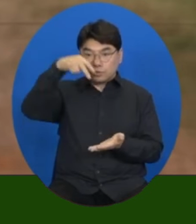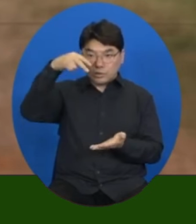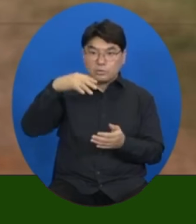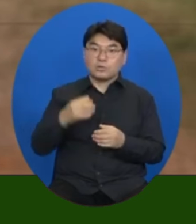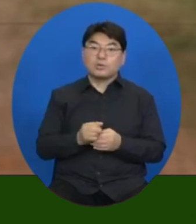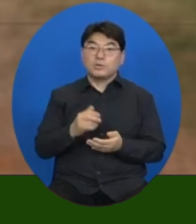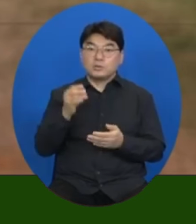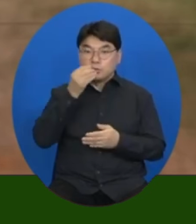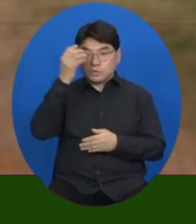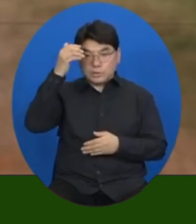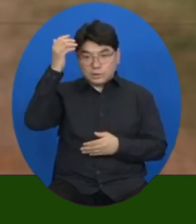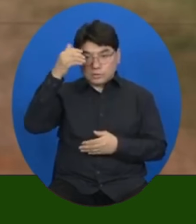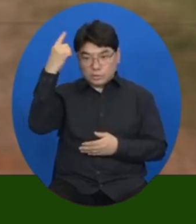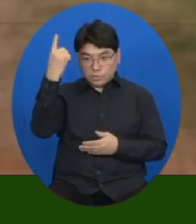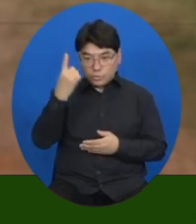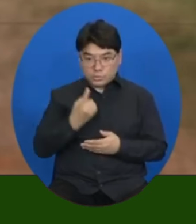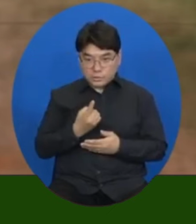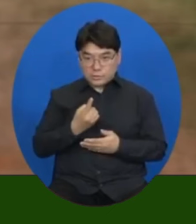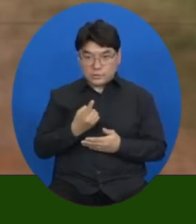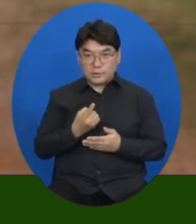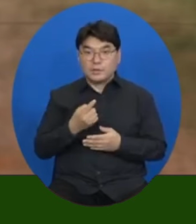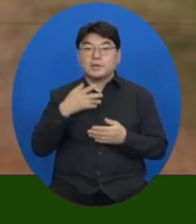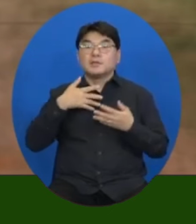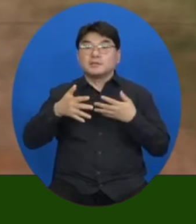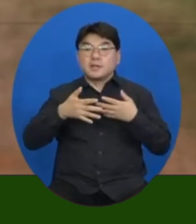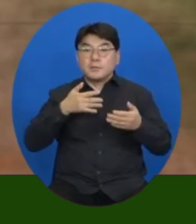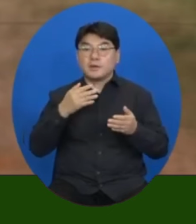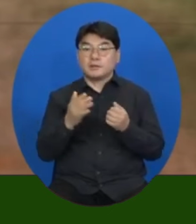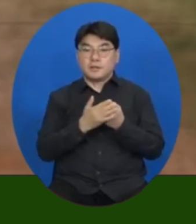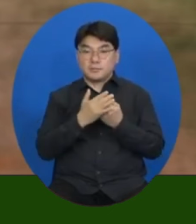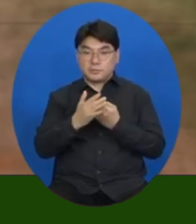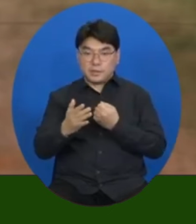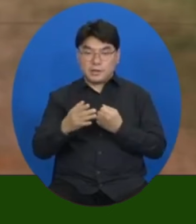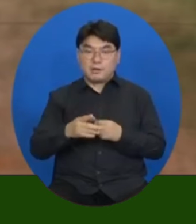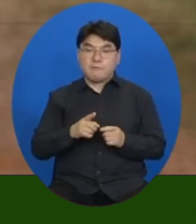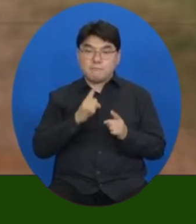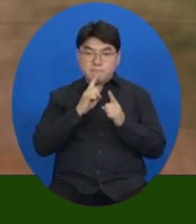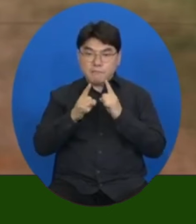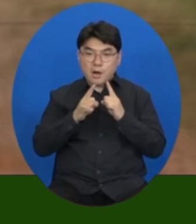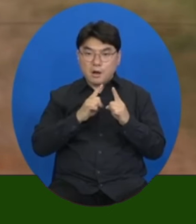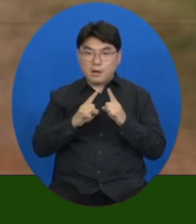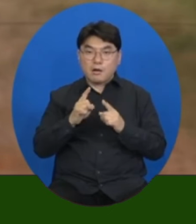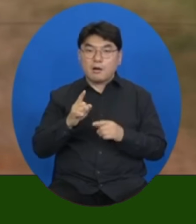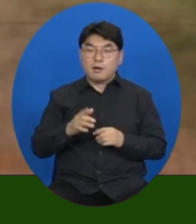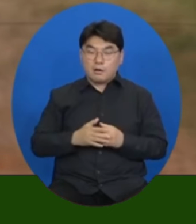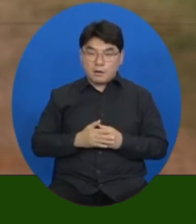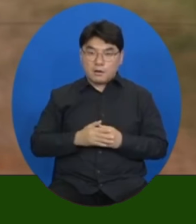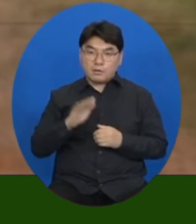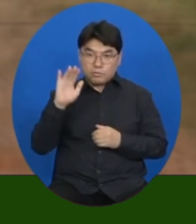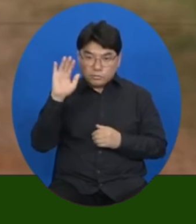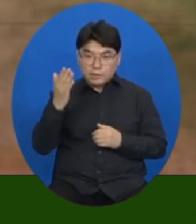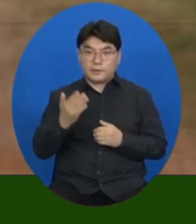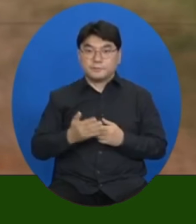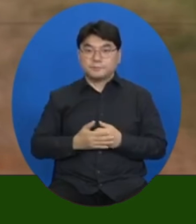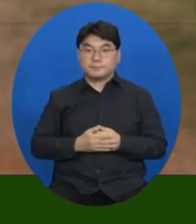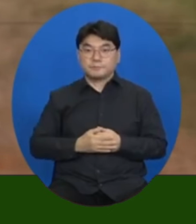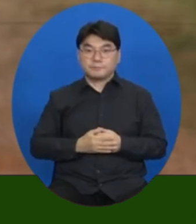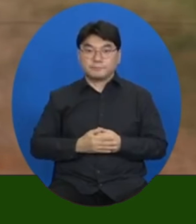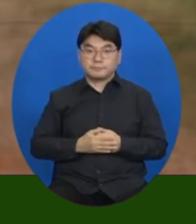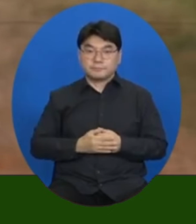안에 오셨으면 우리는 체험했기 때문에 우리는 말하지 아니할 수 없다 이렇게 막 주장하기 시작하게 된